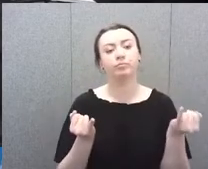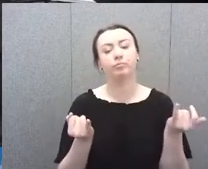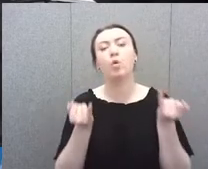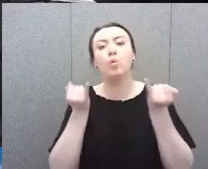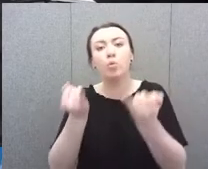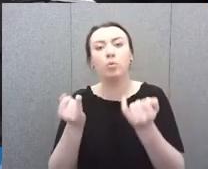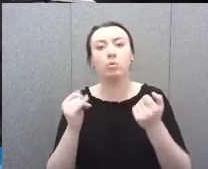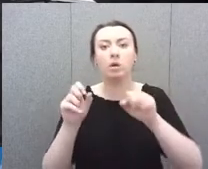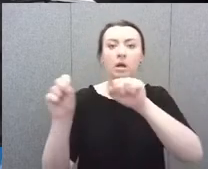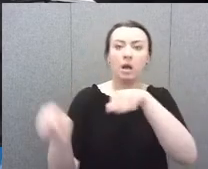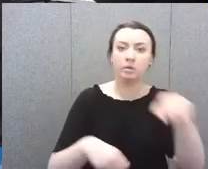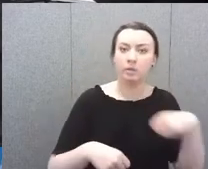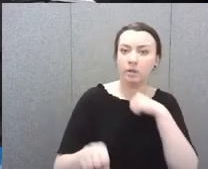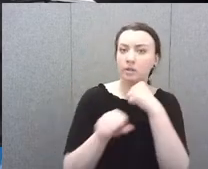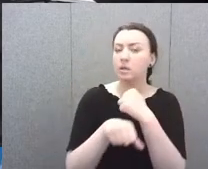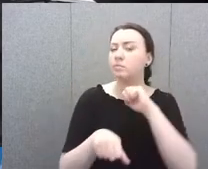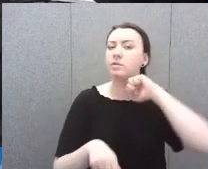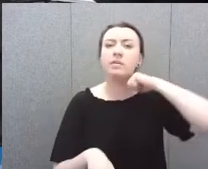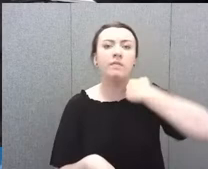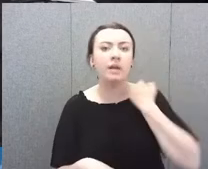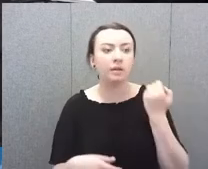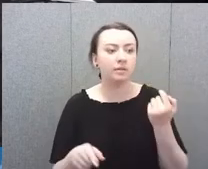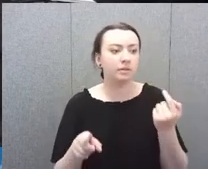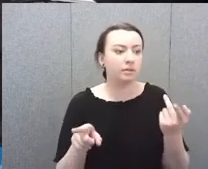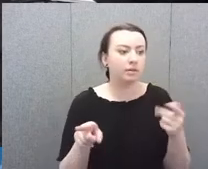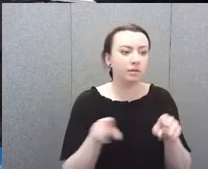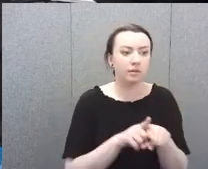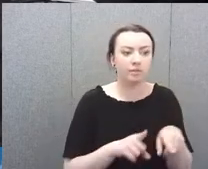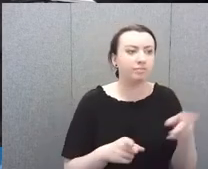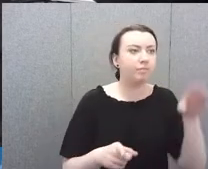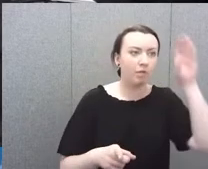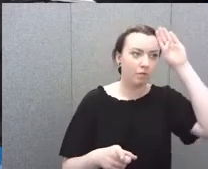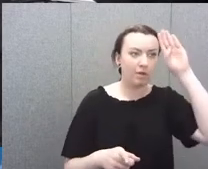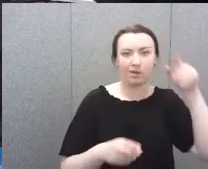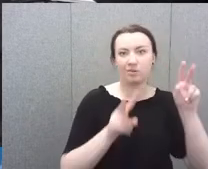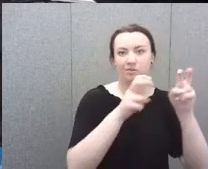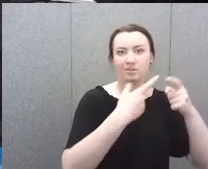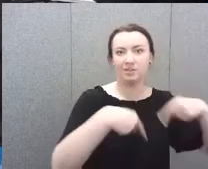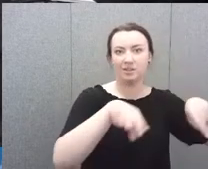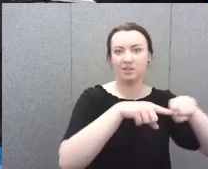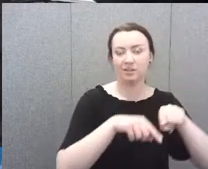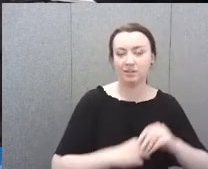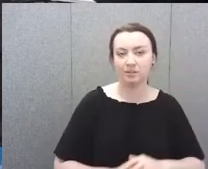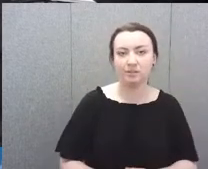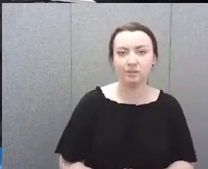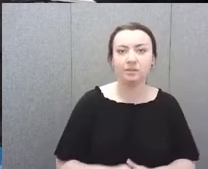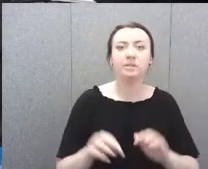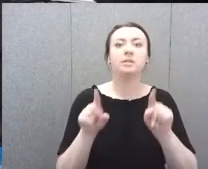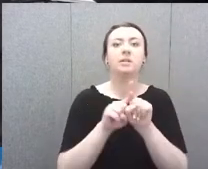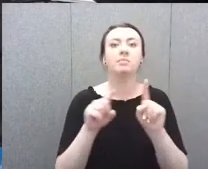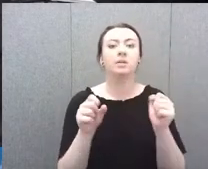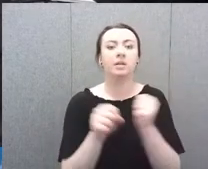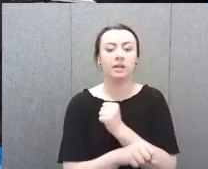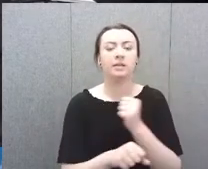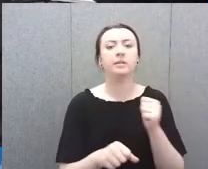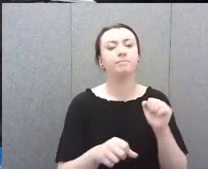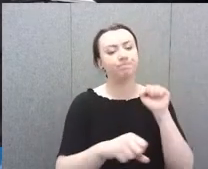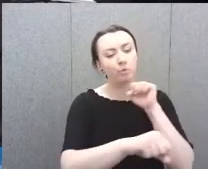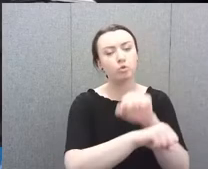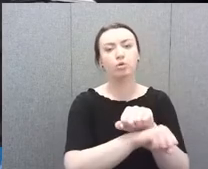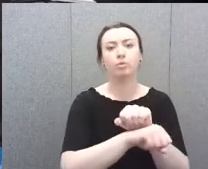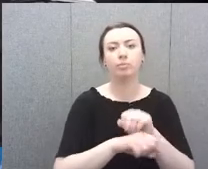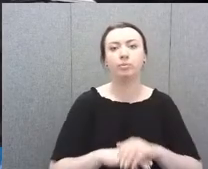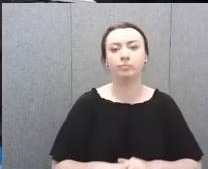место в доминированной мужчинами общественной среде. Это означает, что